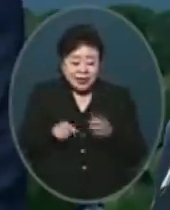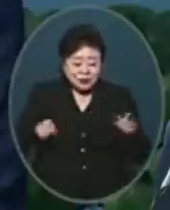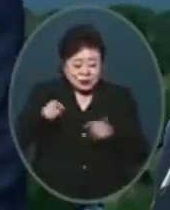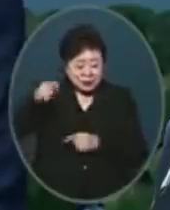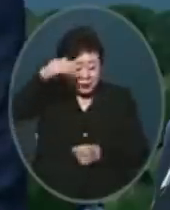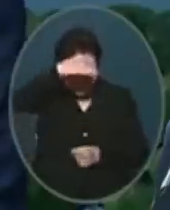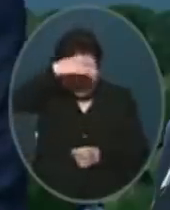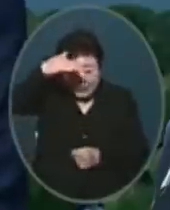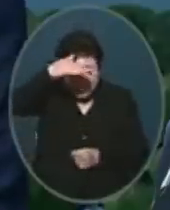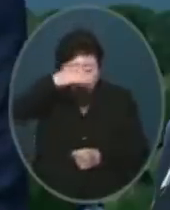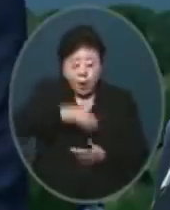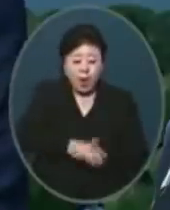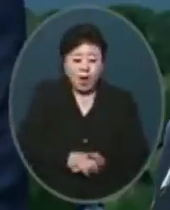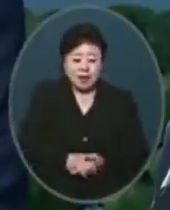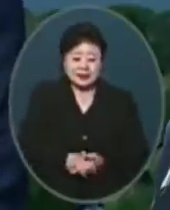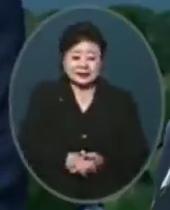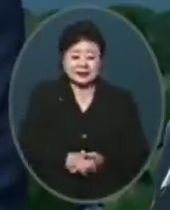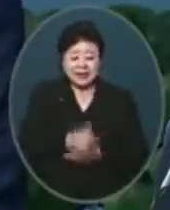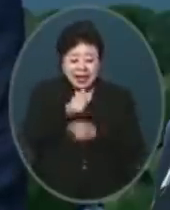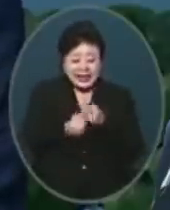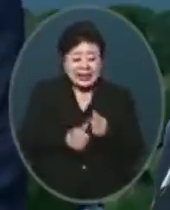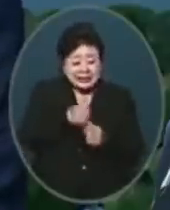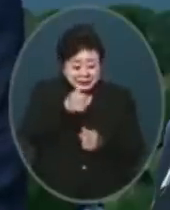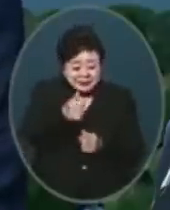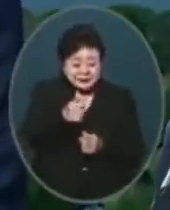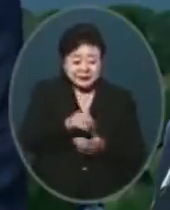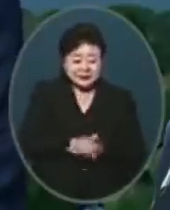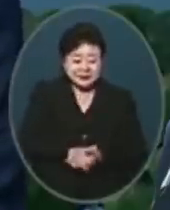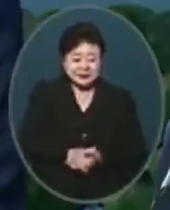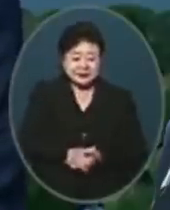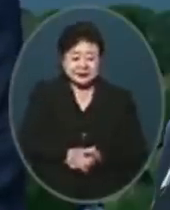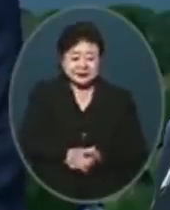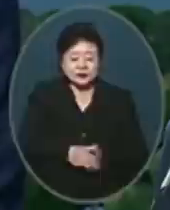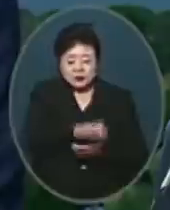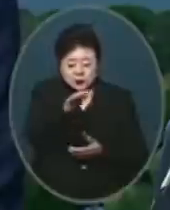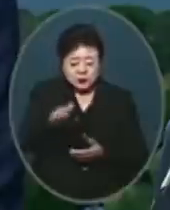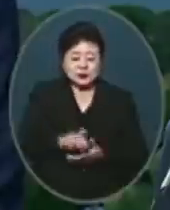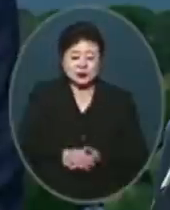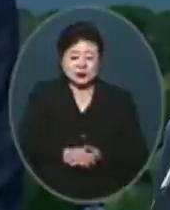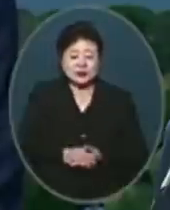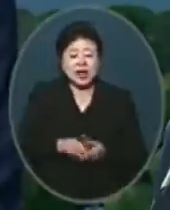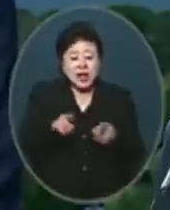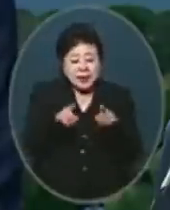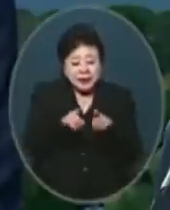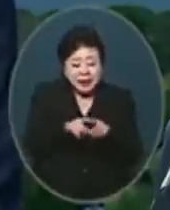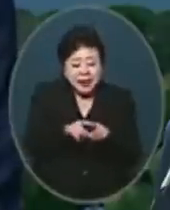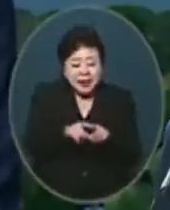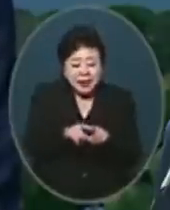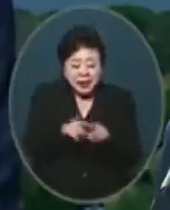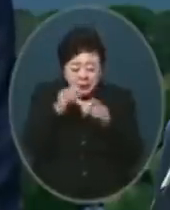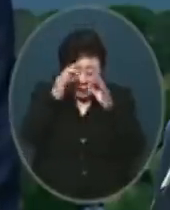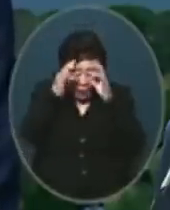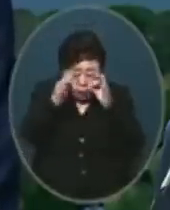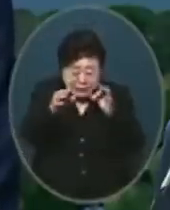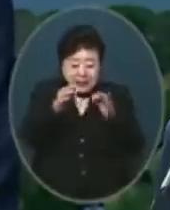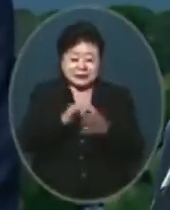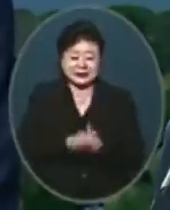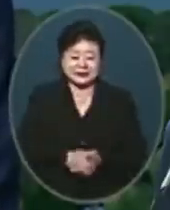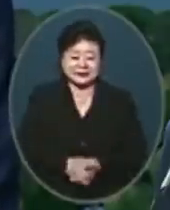동서남북을 바라보면 하나님이 우리를 데리고 같이 바라보자고